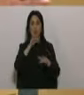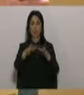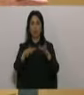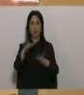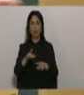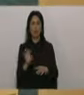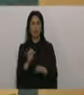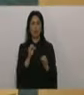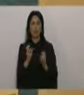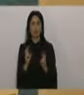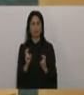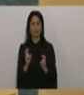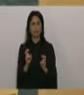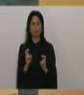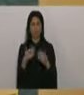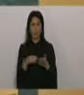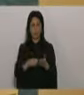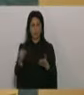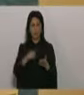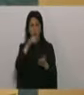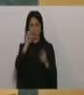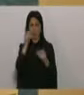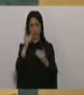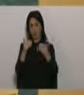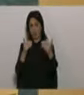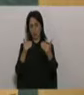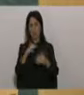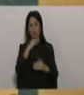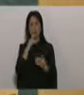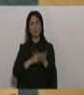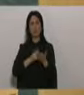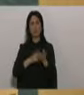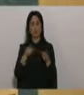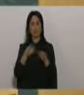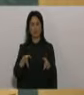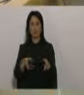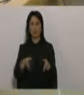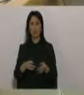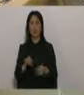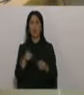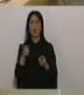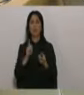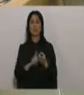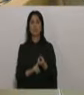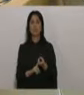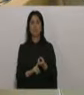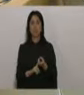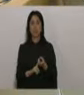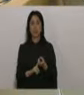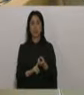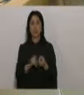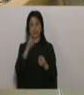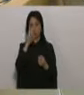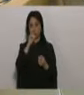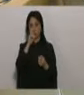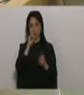რაღაზე ვილაპარაკოთ ახლა ამის შემდეგ. ეს რუსული თემა თქვენი. ბევრი მტკიცებულებები საჭირო არ არის. ეხლა რაც შეეხება